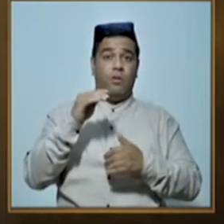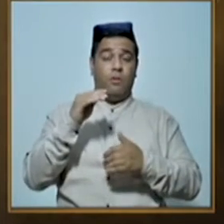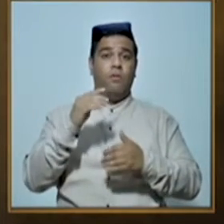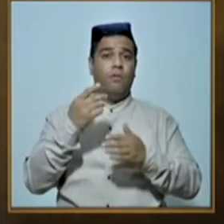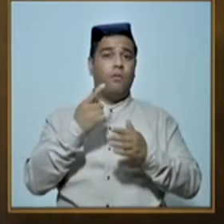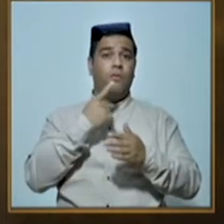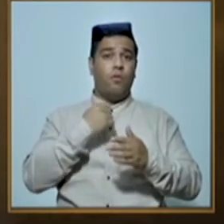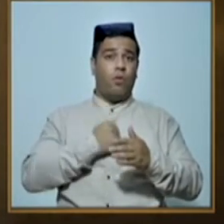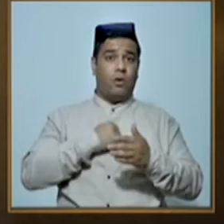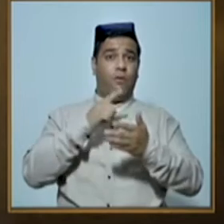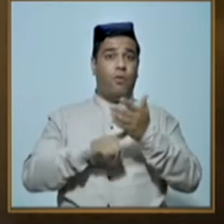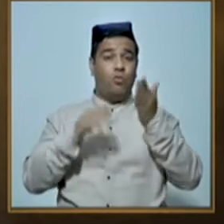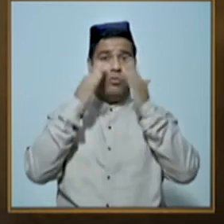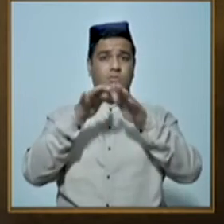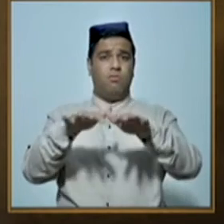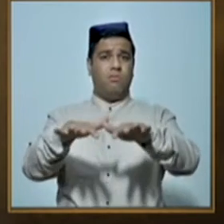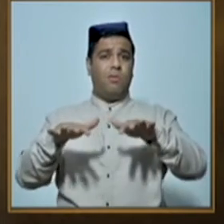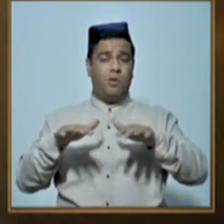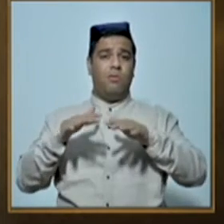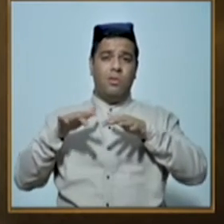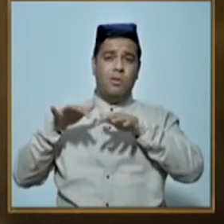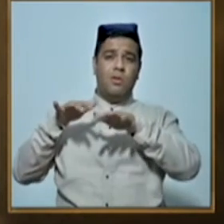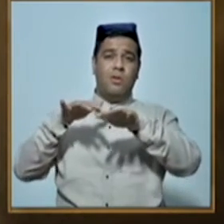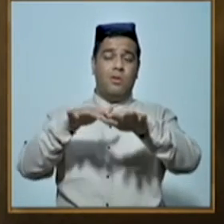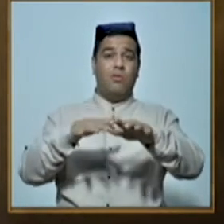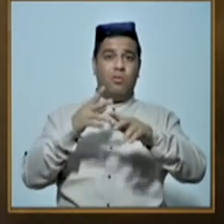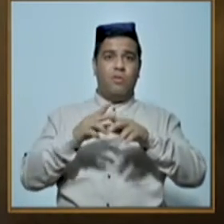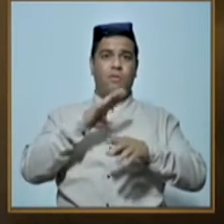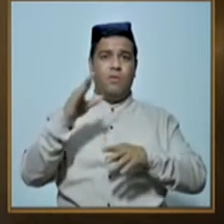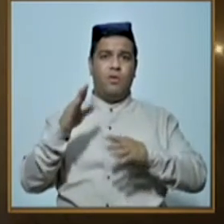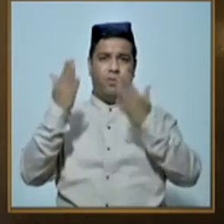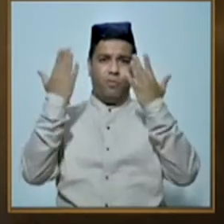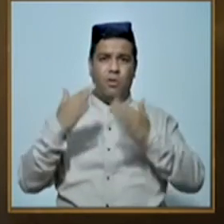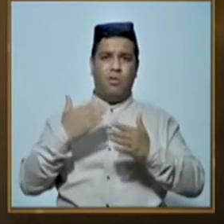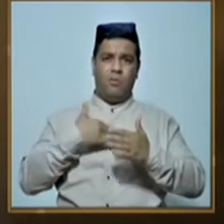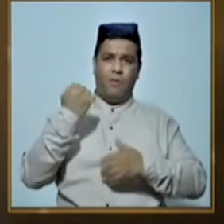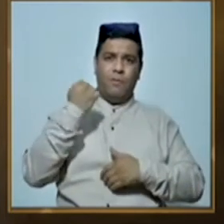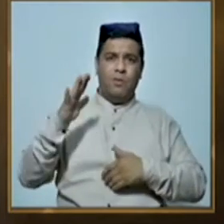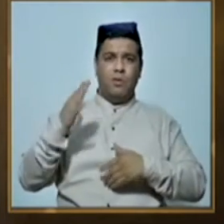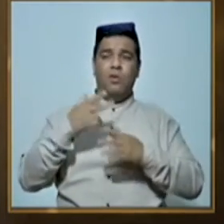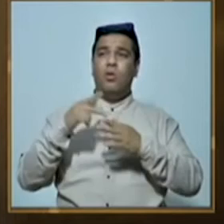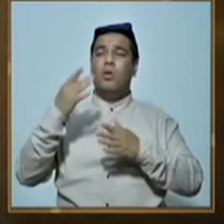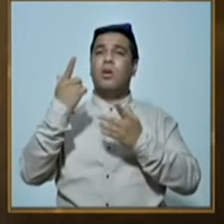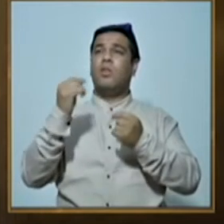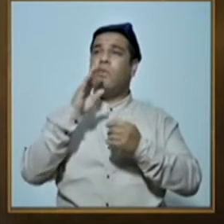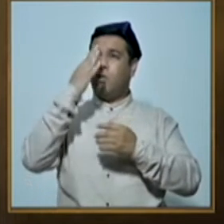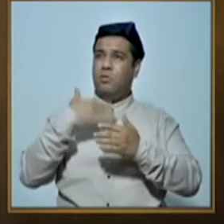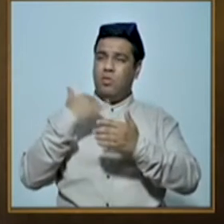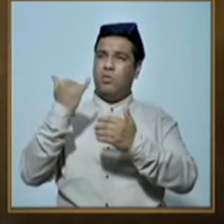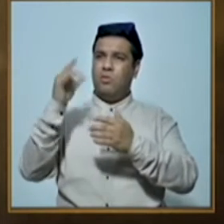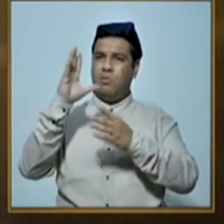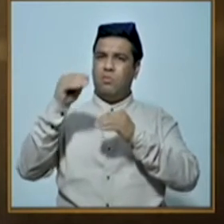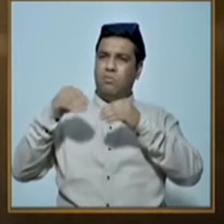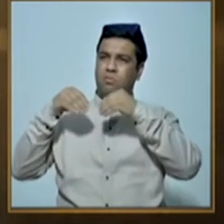Shu ketdi-ketdi. Ko'tarinki ruhda hammasi qani düşman ko'rinsinchi biz hozir